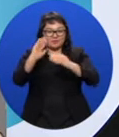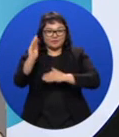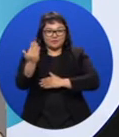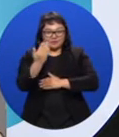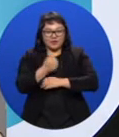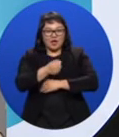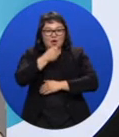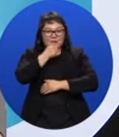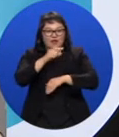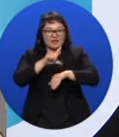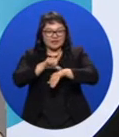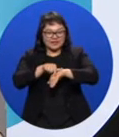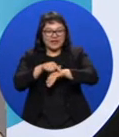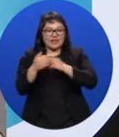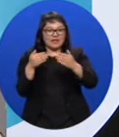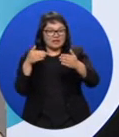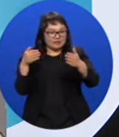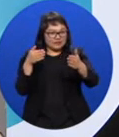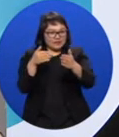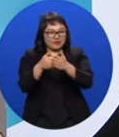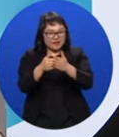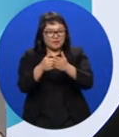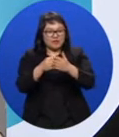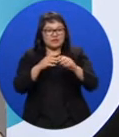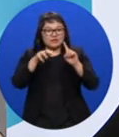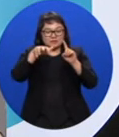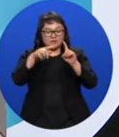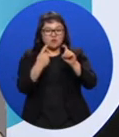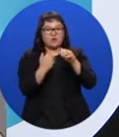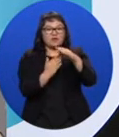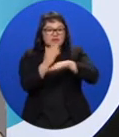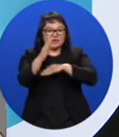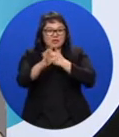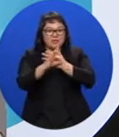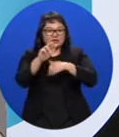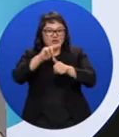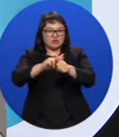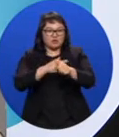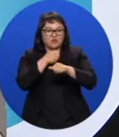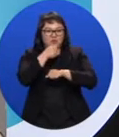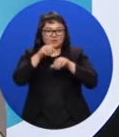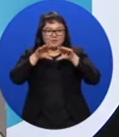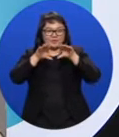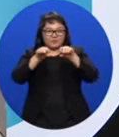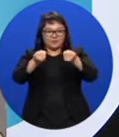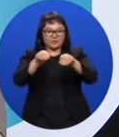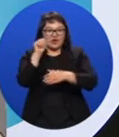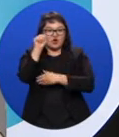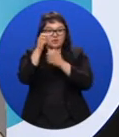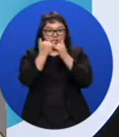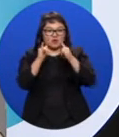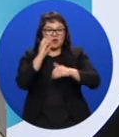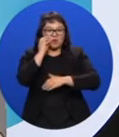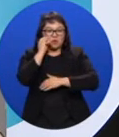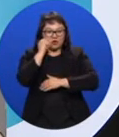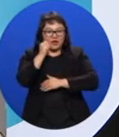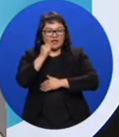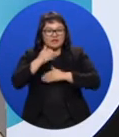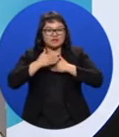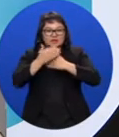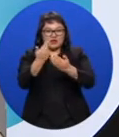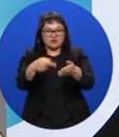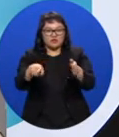발언 시간이 다 되면 사회자가 고지를 하고 10초가 지나면 자동으로 마이크가 꺼집니다. 후보께서는 원활한 토론 진행을